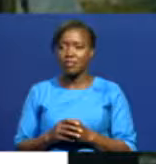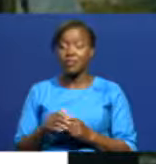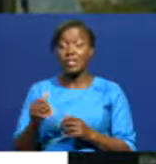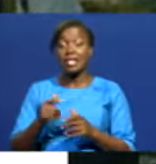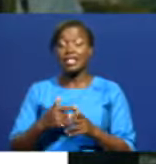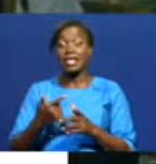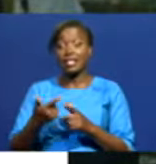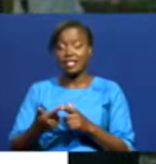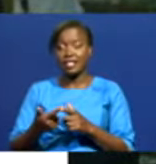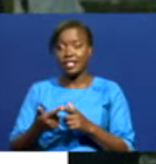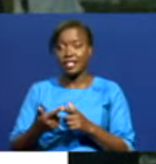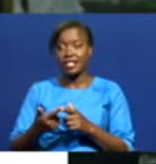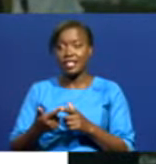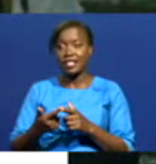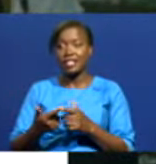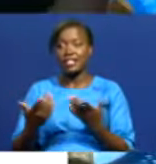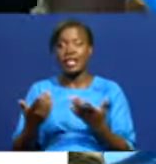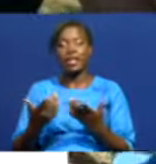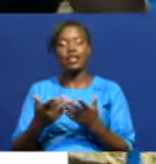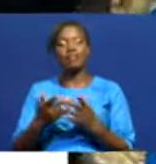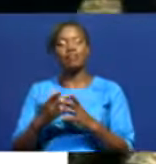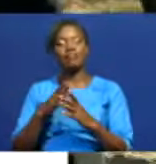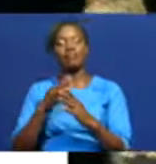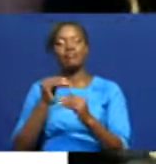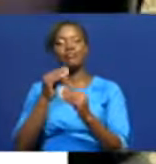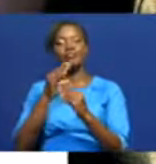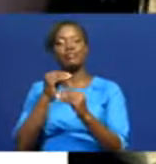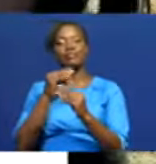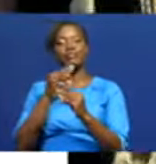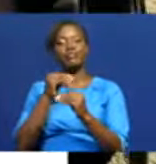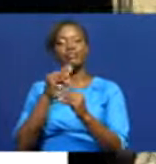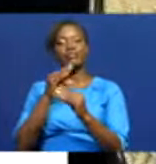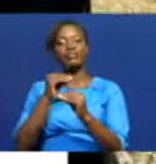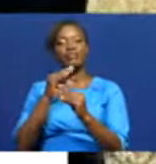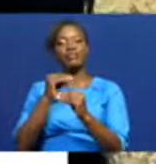Thereafter, the band literally lit the stage with bango music.